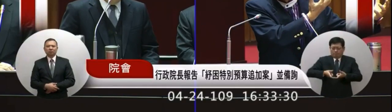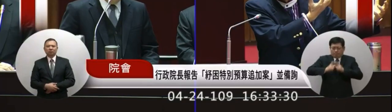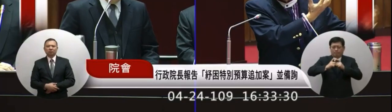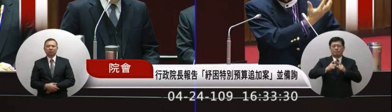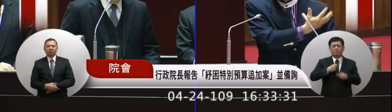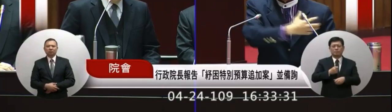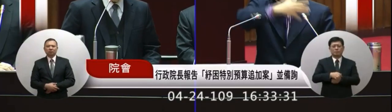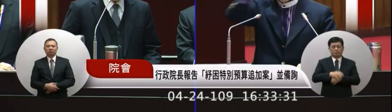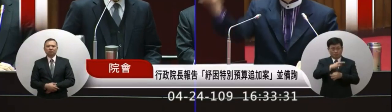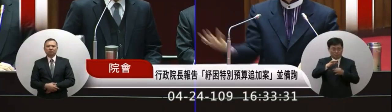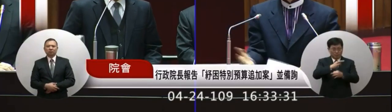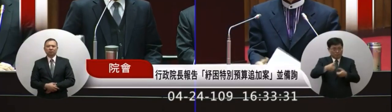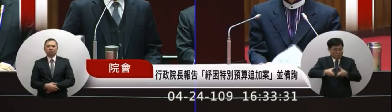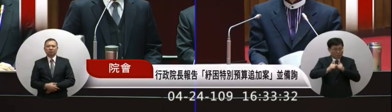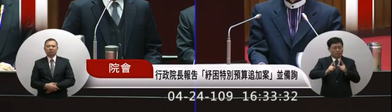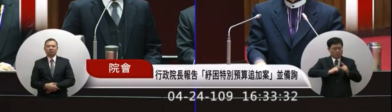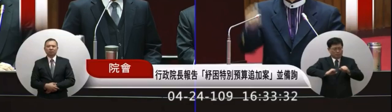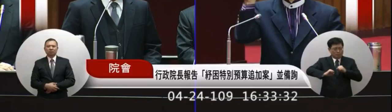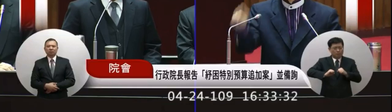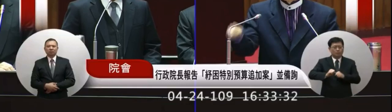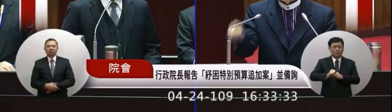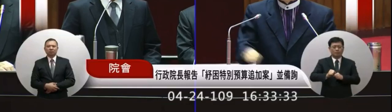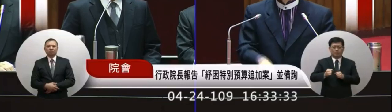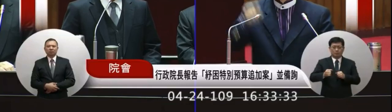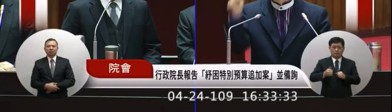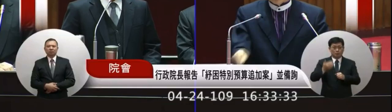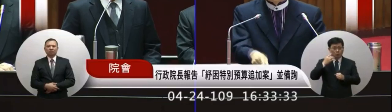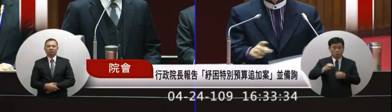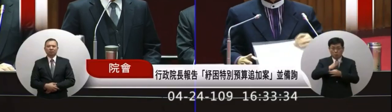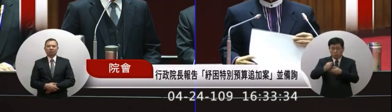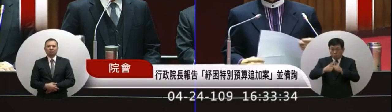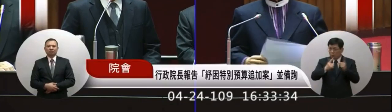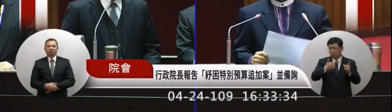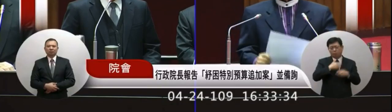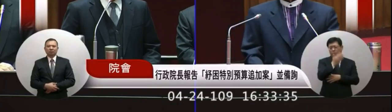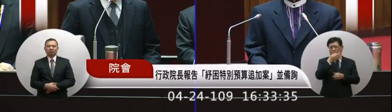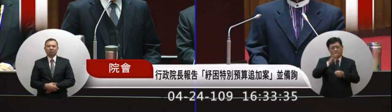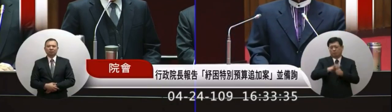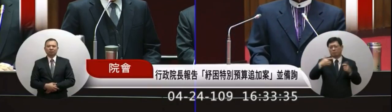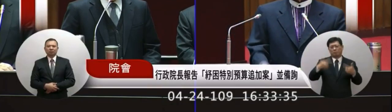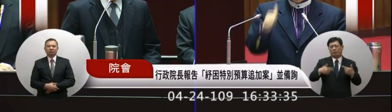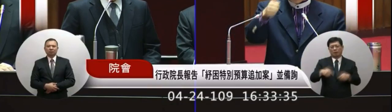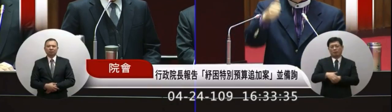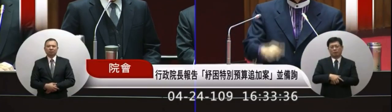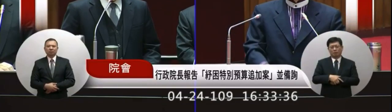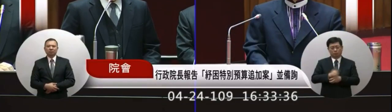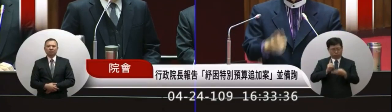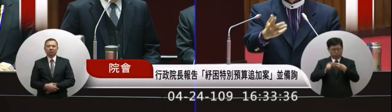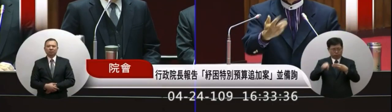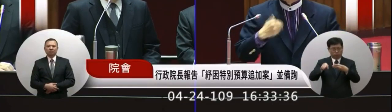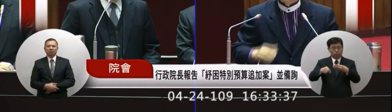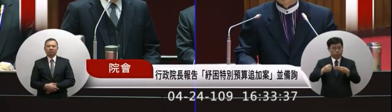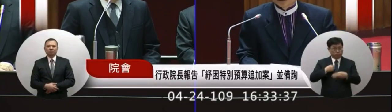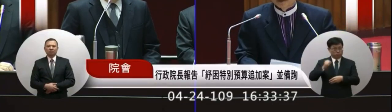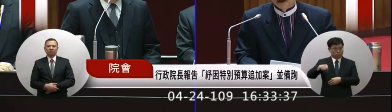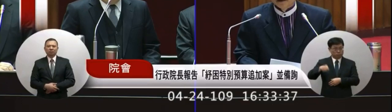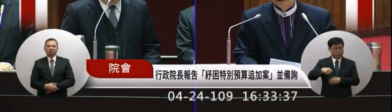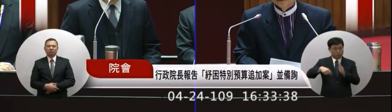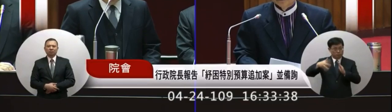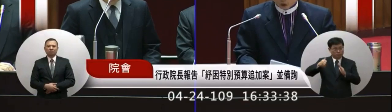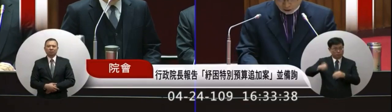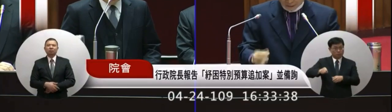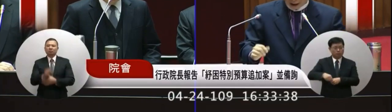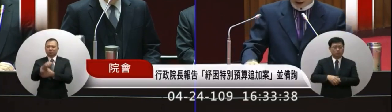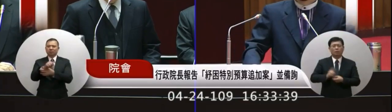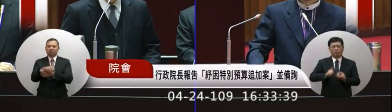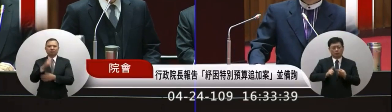吧，对不对？我要讲的就这一点，要靠经济好，不是靠政府来补助吧？重要是安尼啦，你同意吗？院长同意吗？